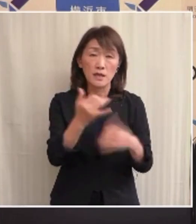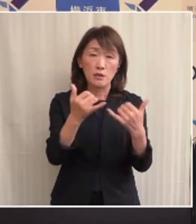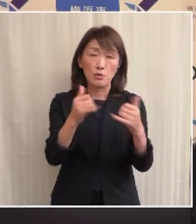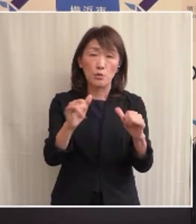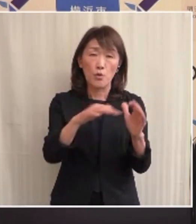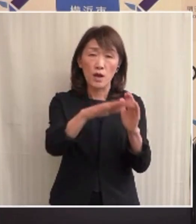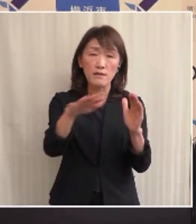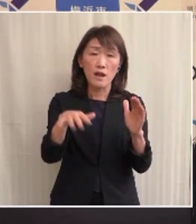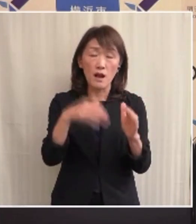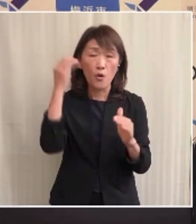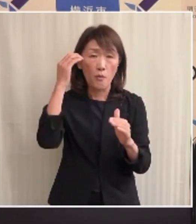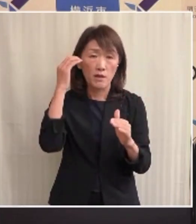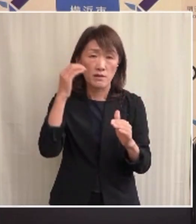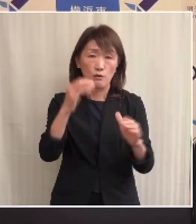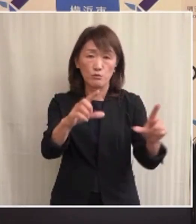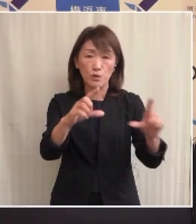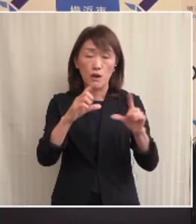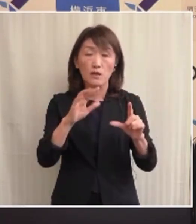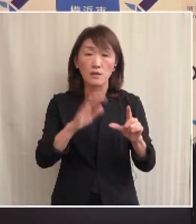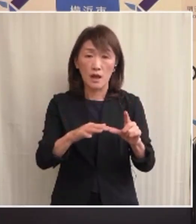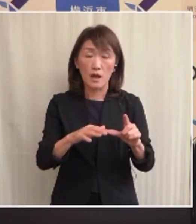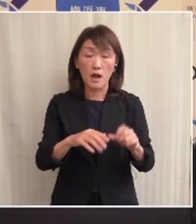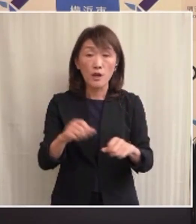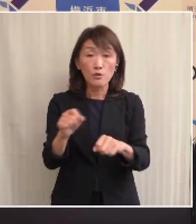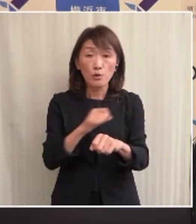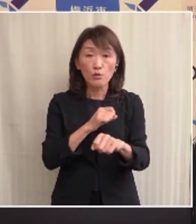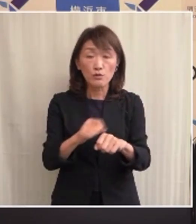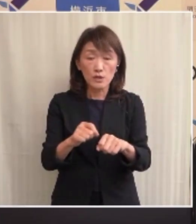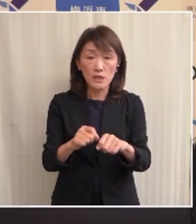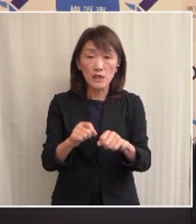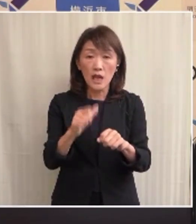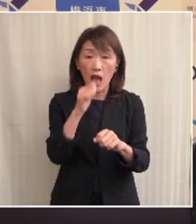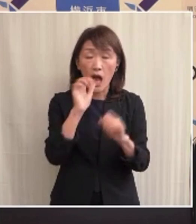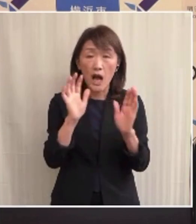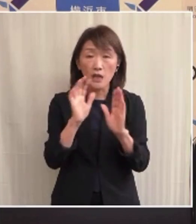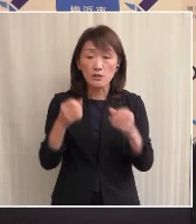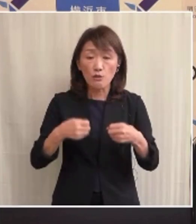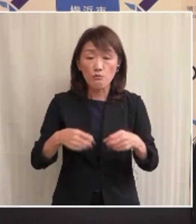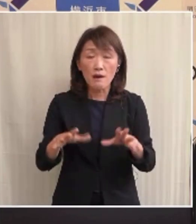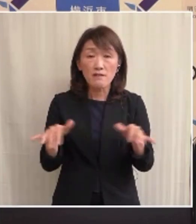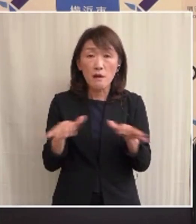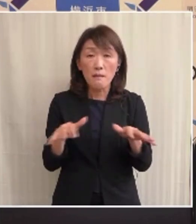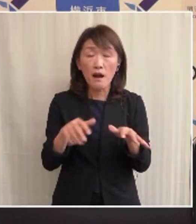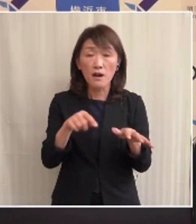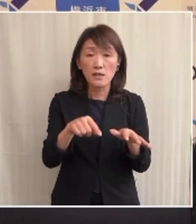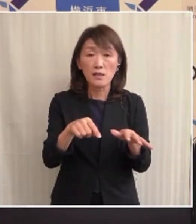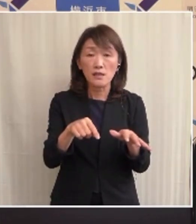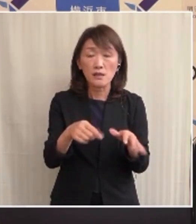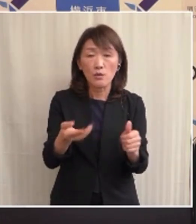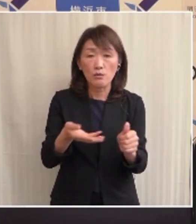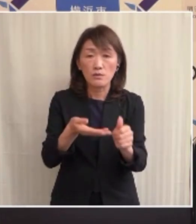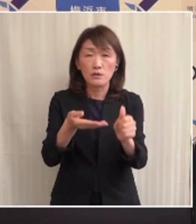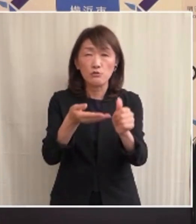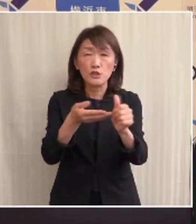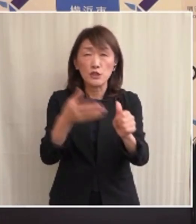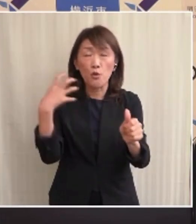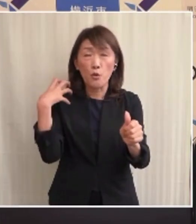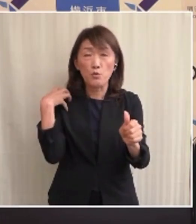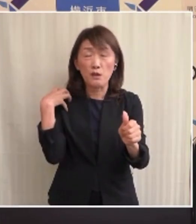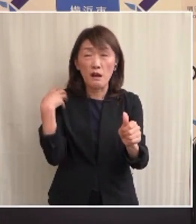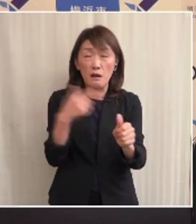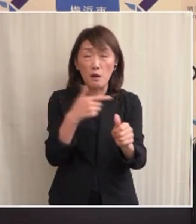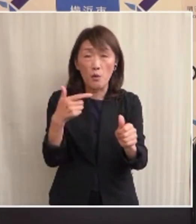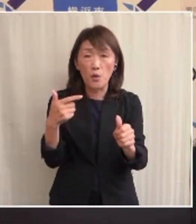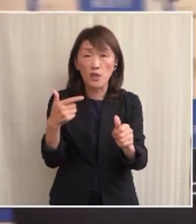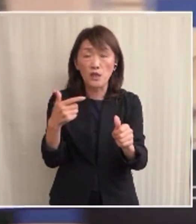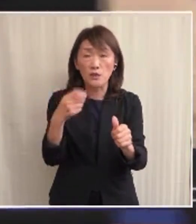がありましたが、特に赤ちゃん生まれたばかりのご家庭の方で、すごくその育児の負担が大きい